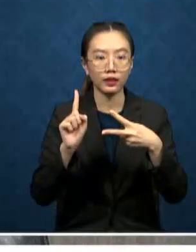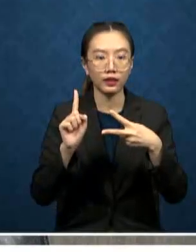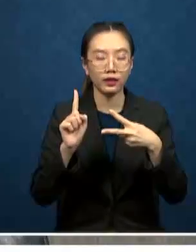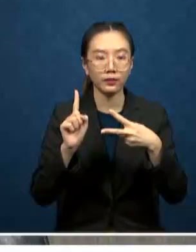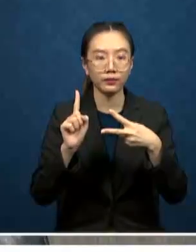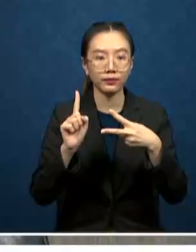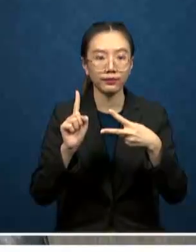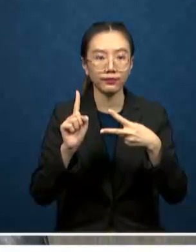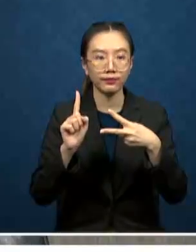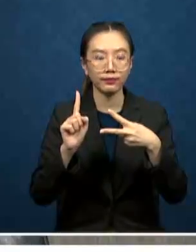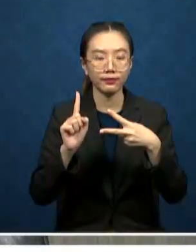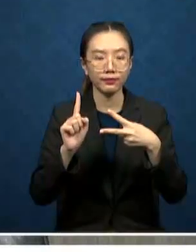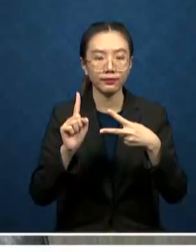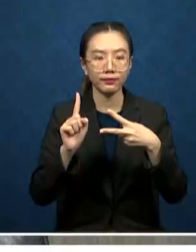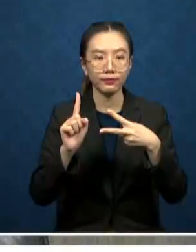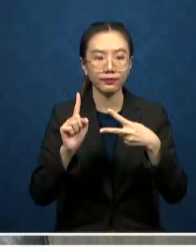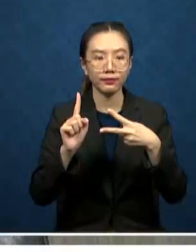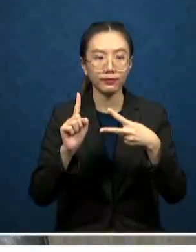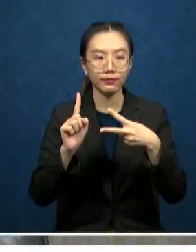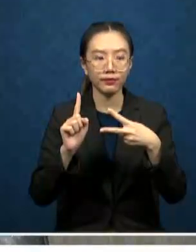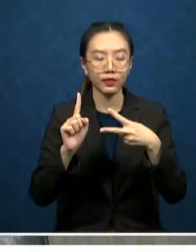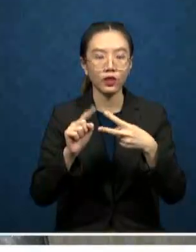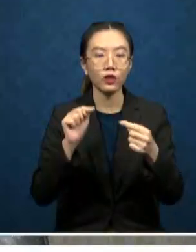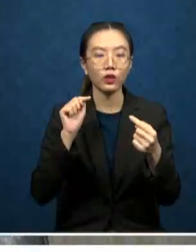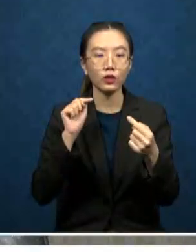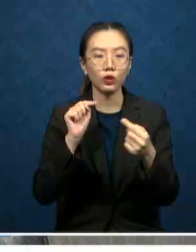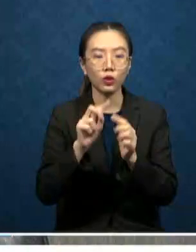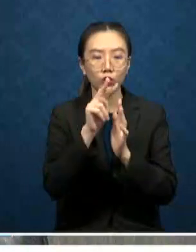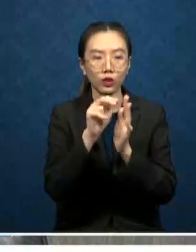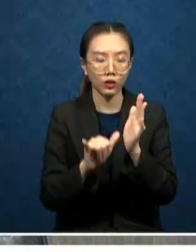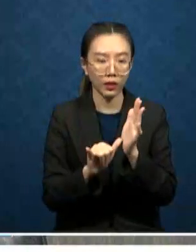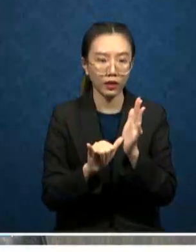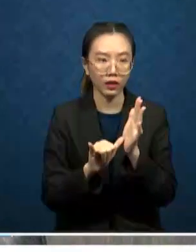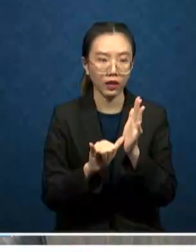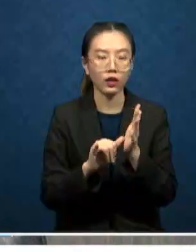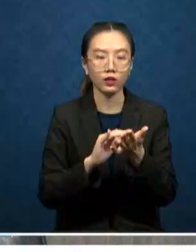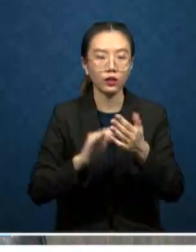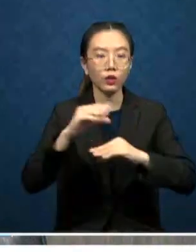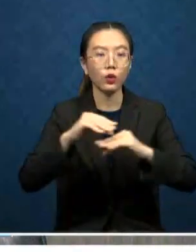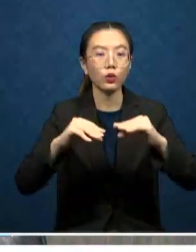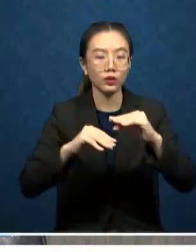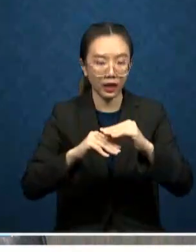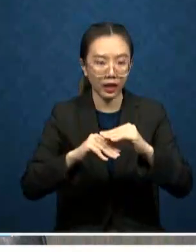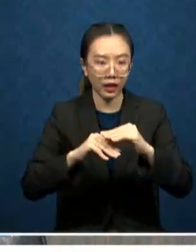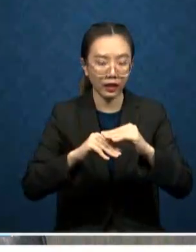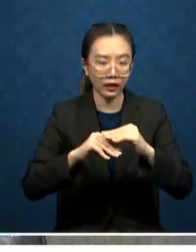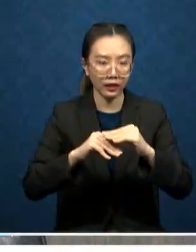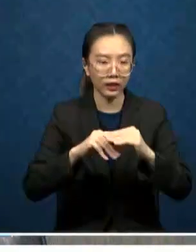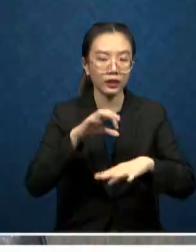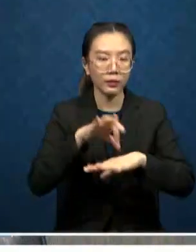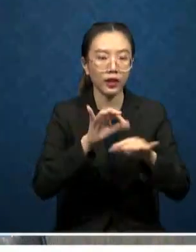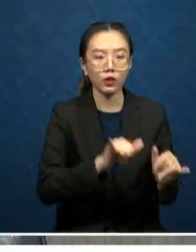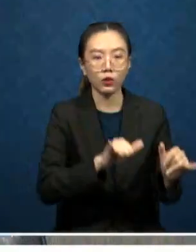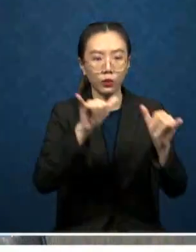ไอ้กรณีของนโยบายไอ้โครงการถ่ายโอนสอนแล้ว